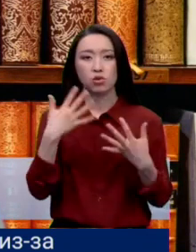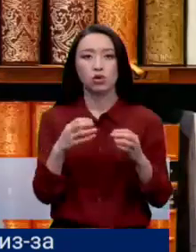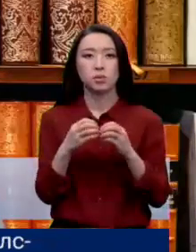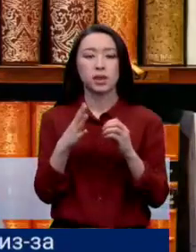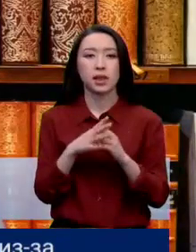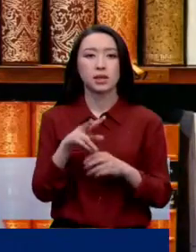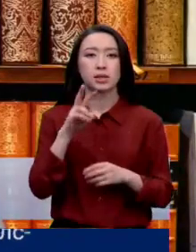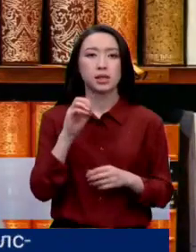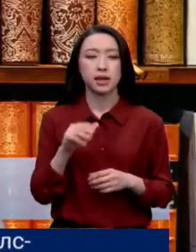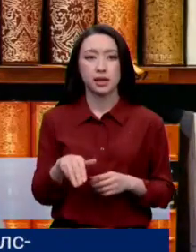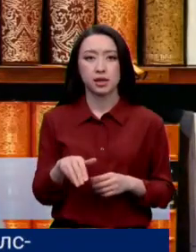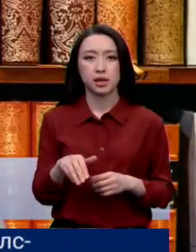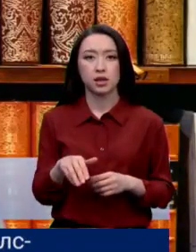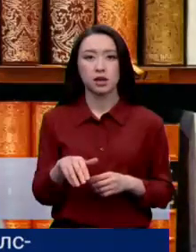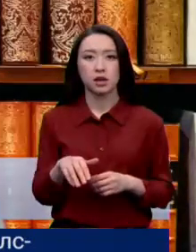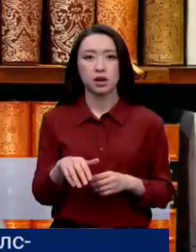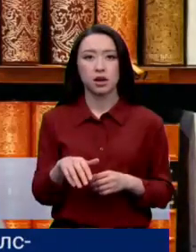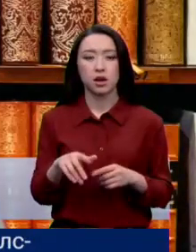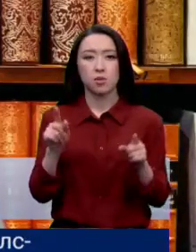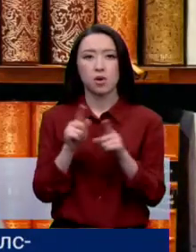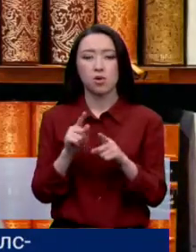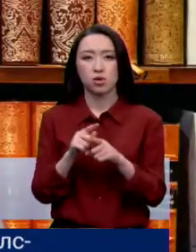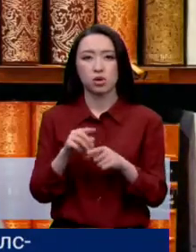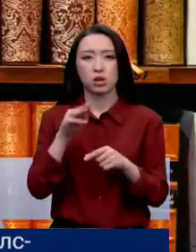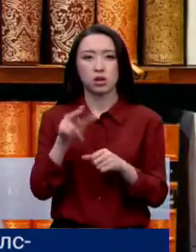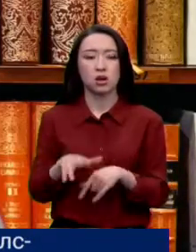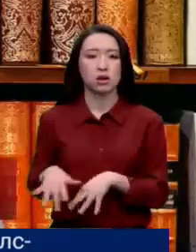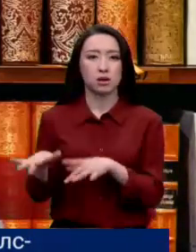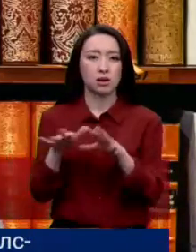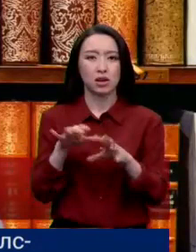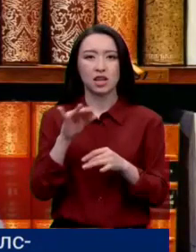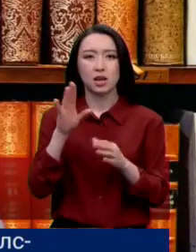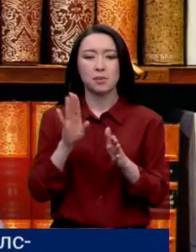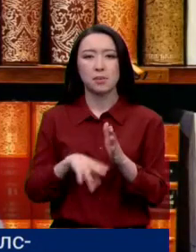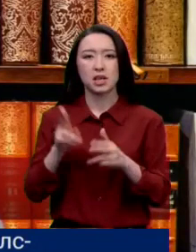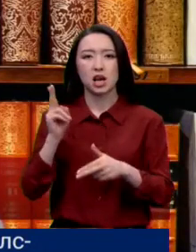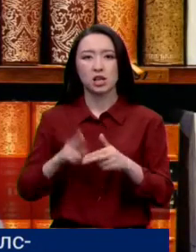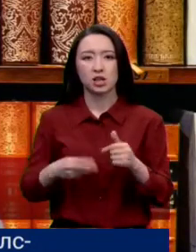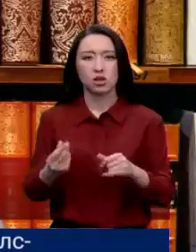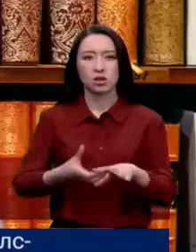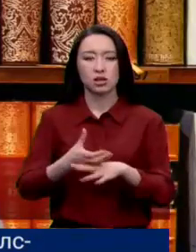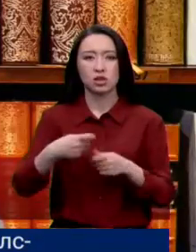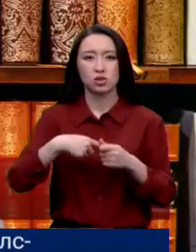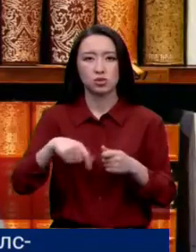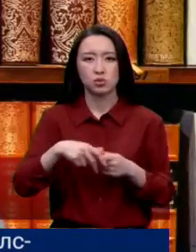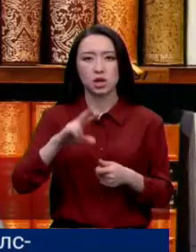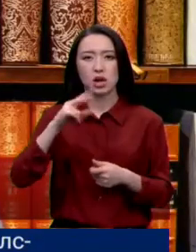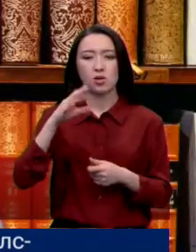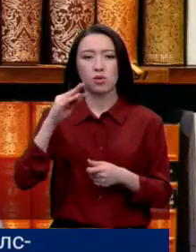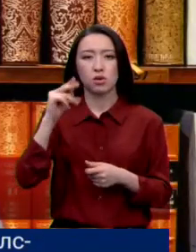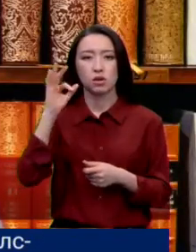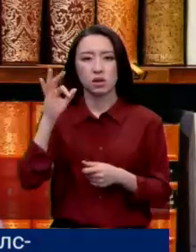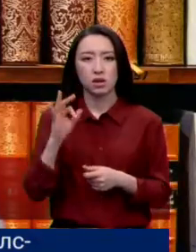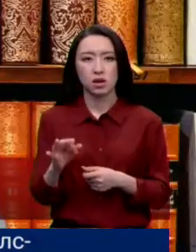лет воду в решете носить и бесконечными субсидиями, льготами заливать так